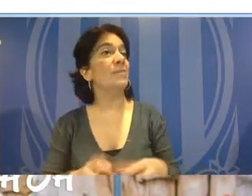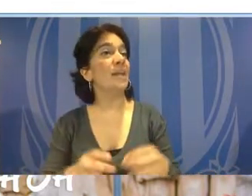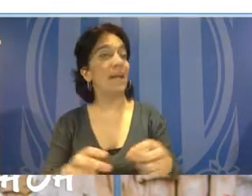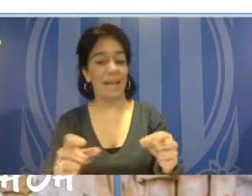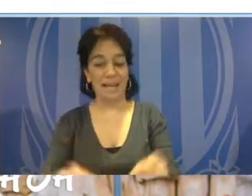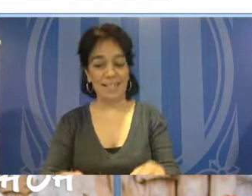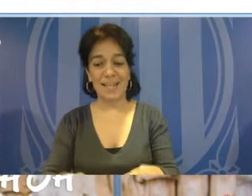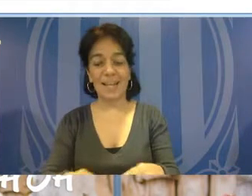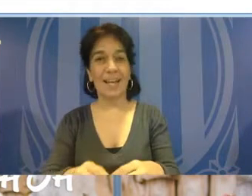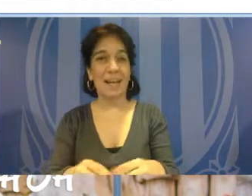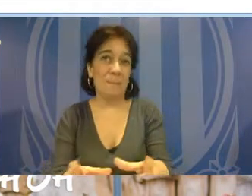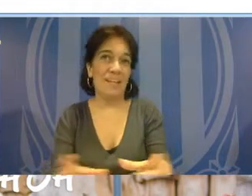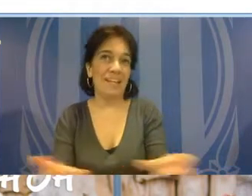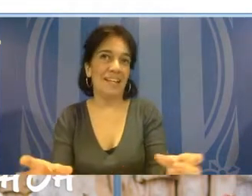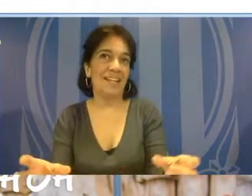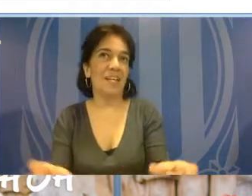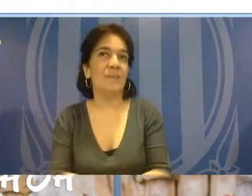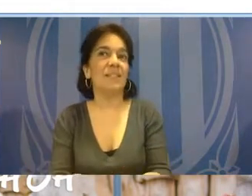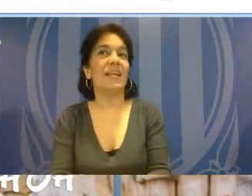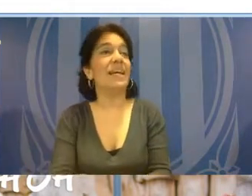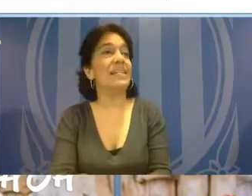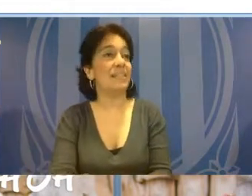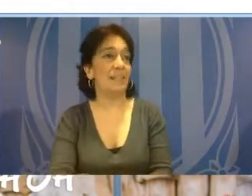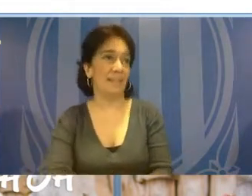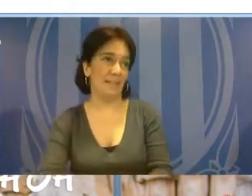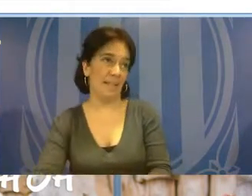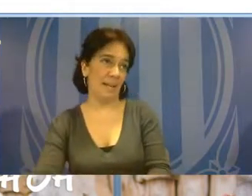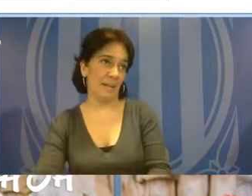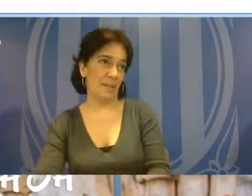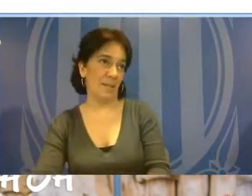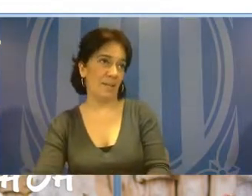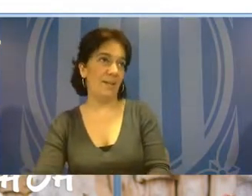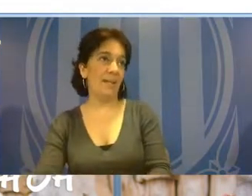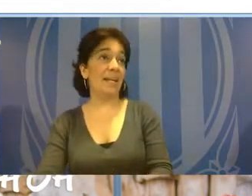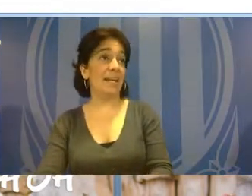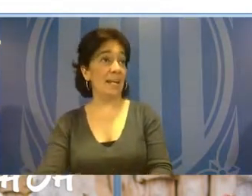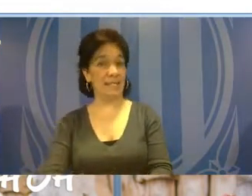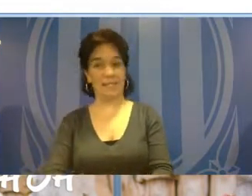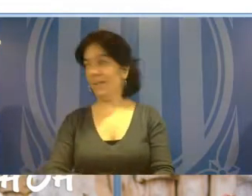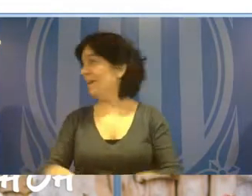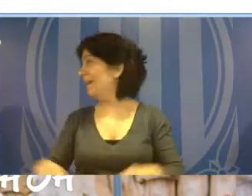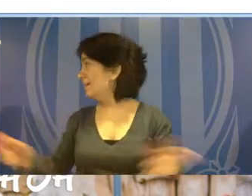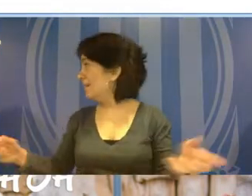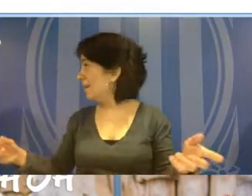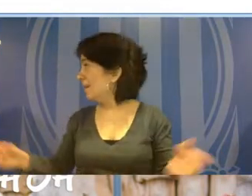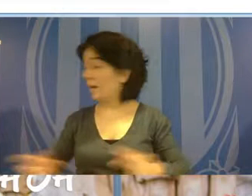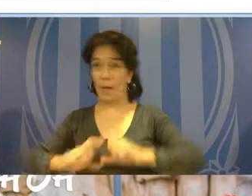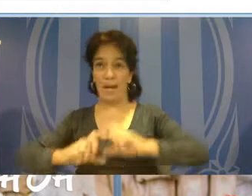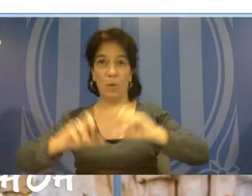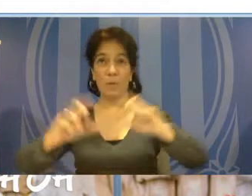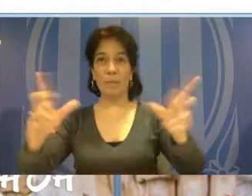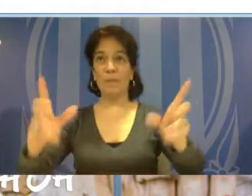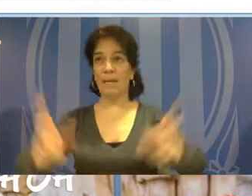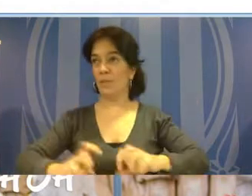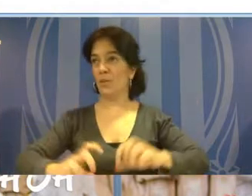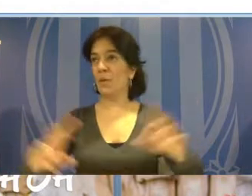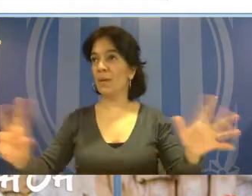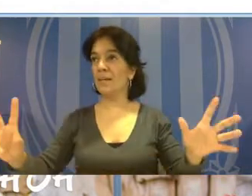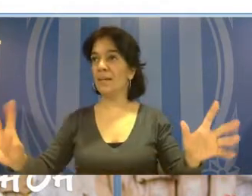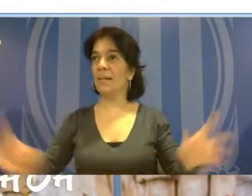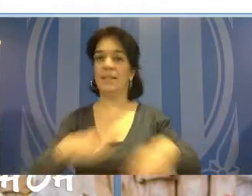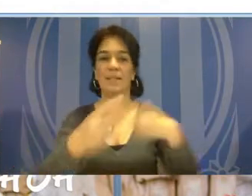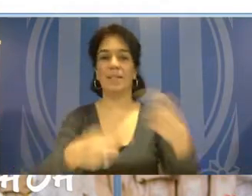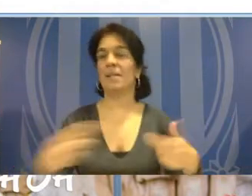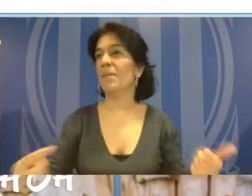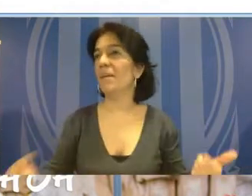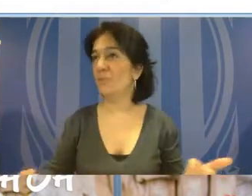fem, aquesta campanya, que li diem, és el Guest Instagramer, que és la gent, quan l'obrim, es dona a conèixer,